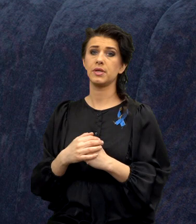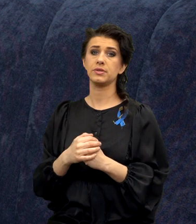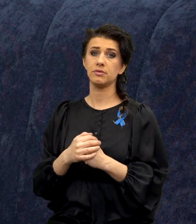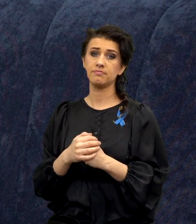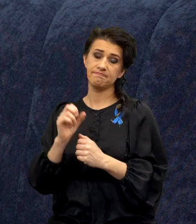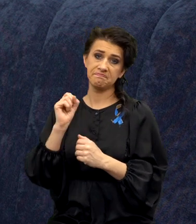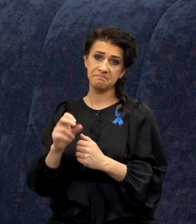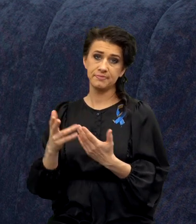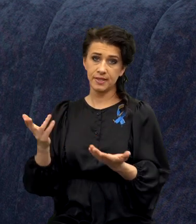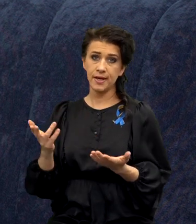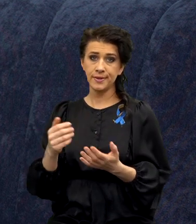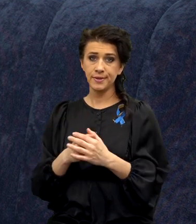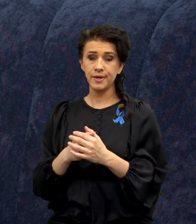że